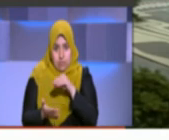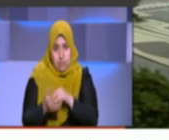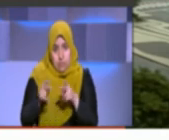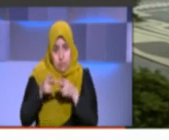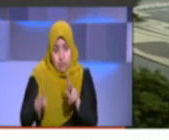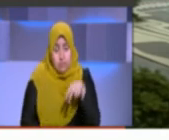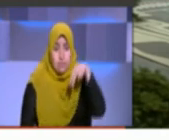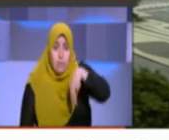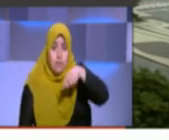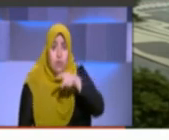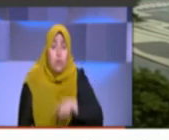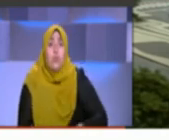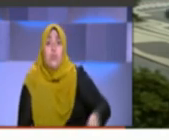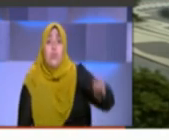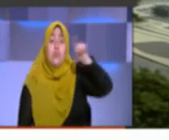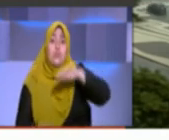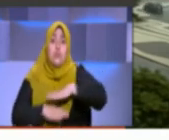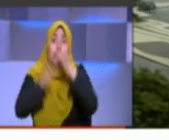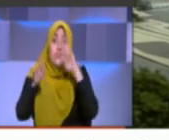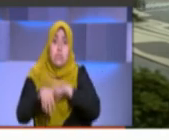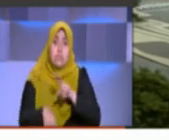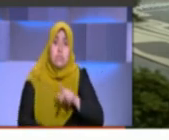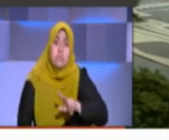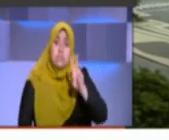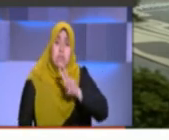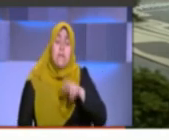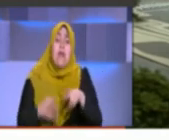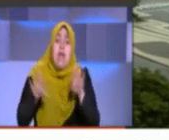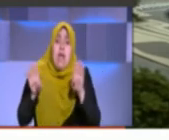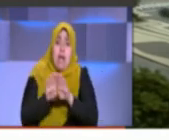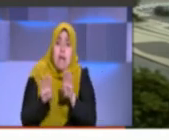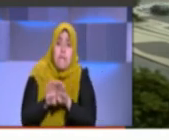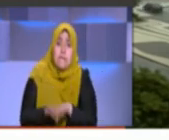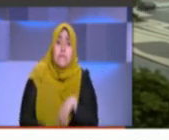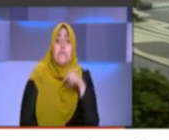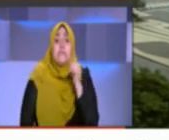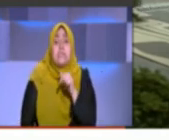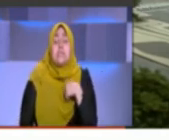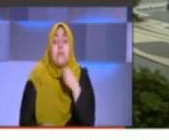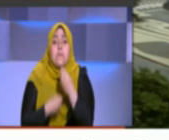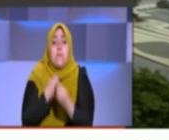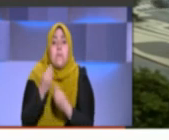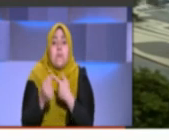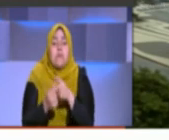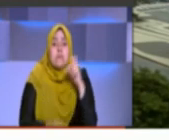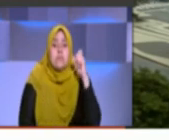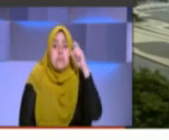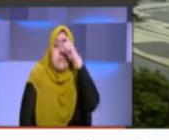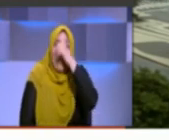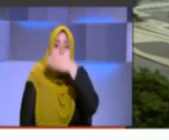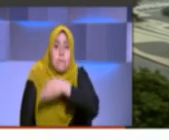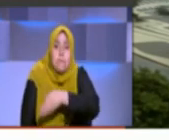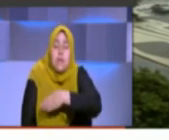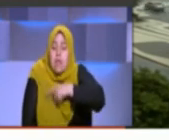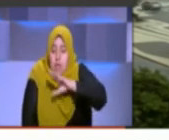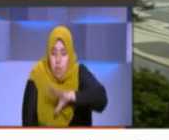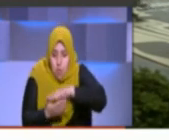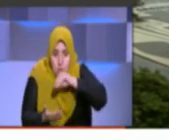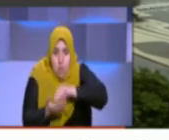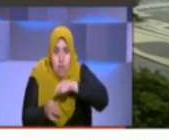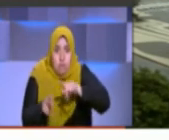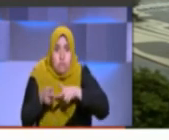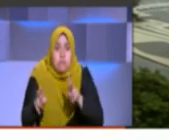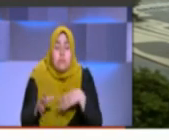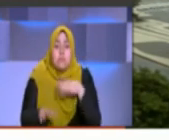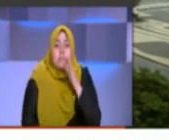8 حتى صباح اليوم، حتى صباح اليوم التالي. المعادله الصعبه هنا اللي احنا لحد هذه اللحظه في مصر قادرين